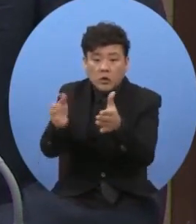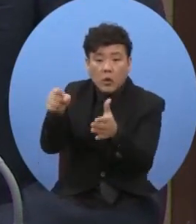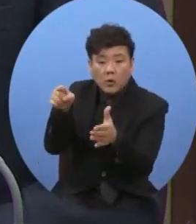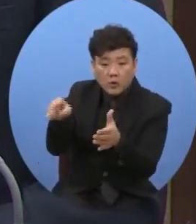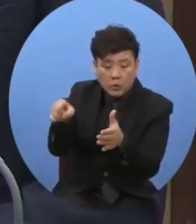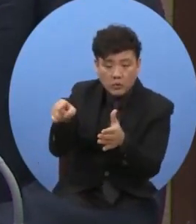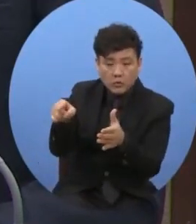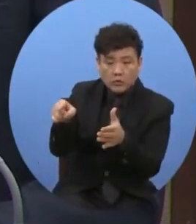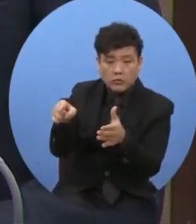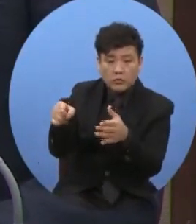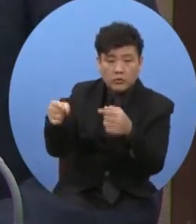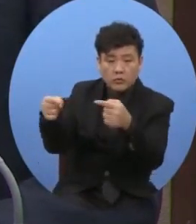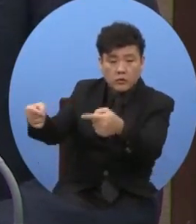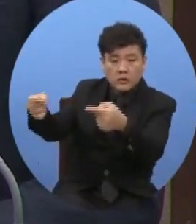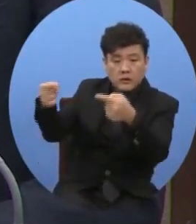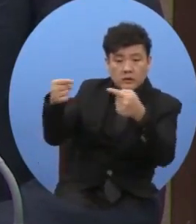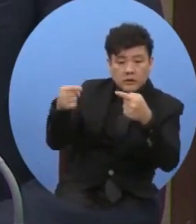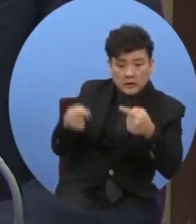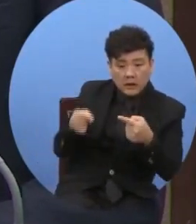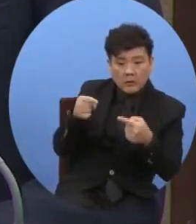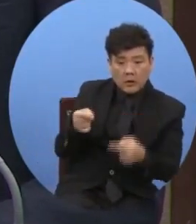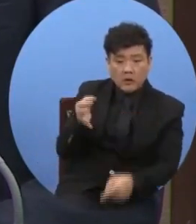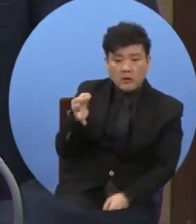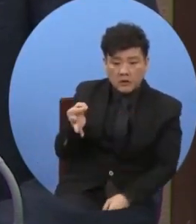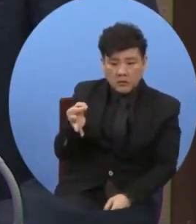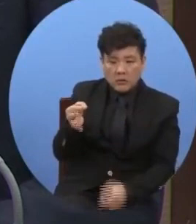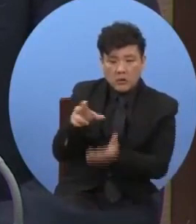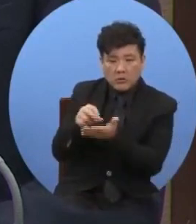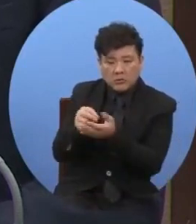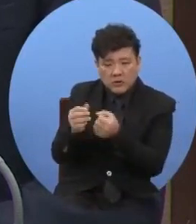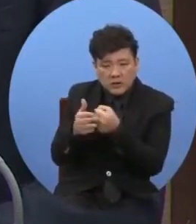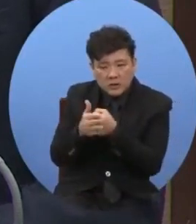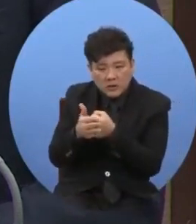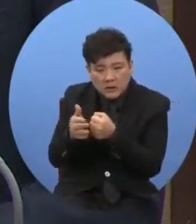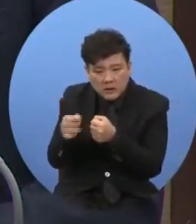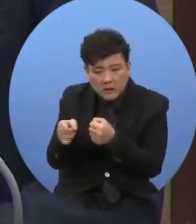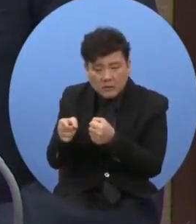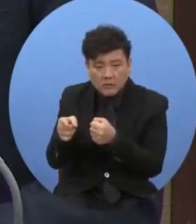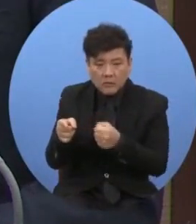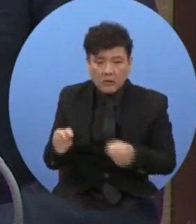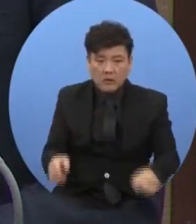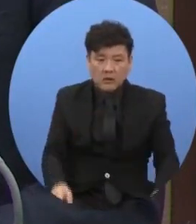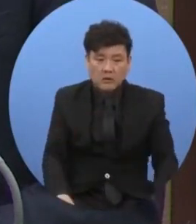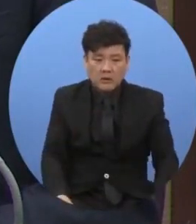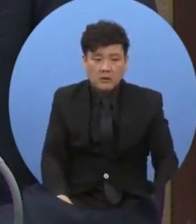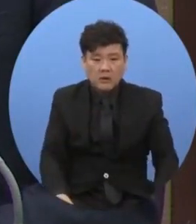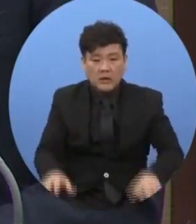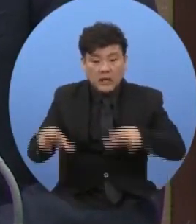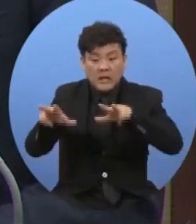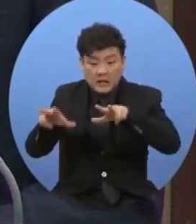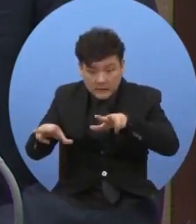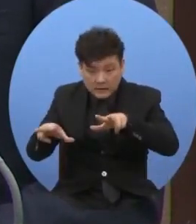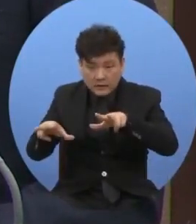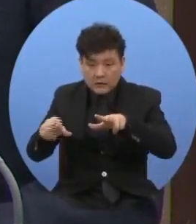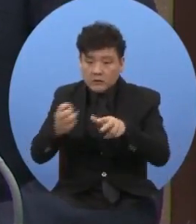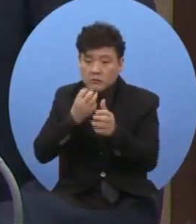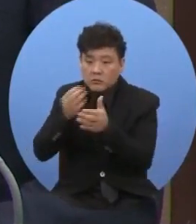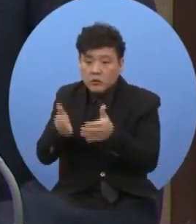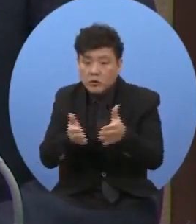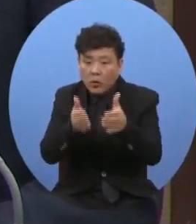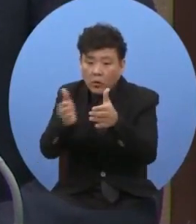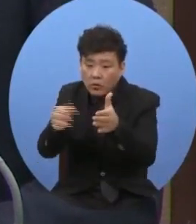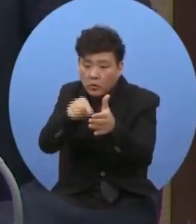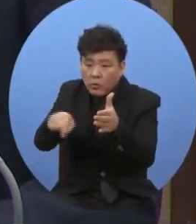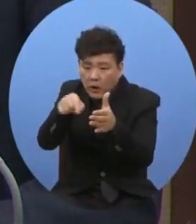조인하는 참여하는 데 들어가는 비용 문제 때문에 기초지자체들이 전부 다 그 고민을 하고 있는 거거든요. 그런